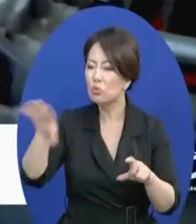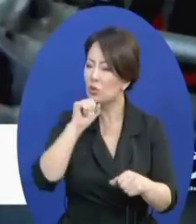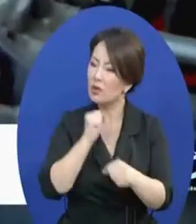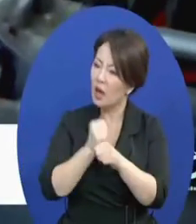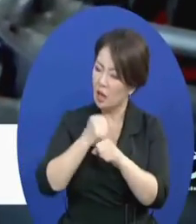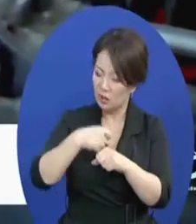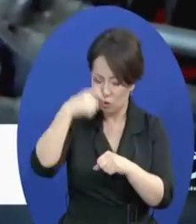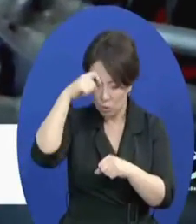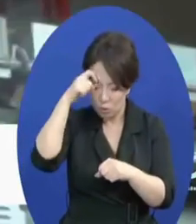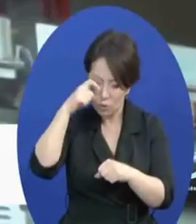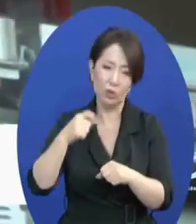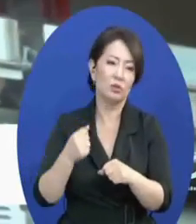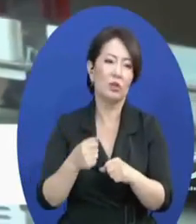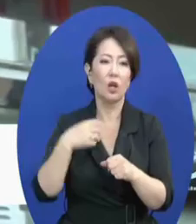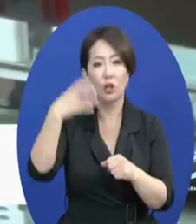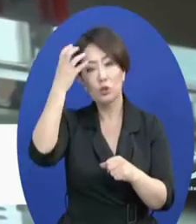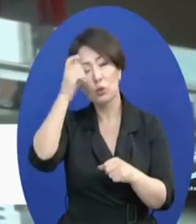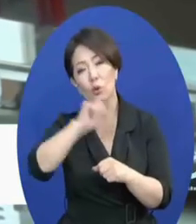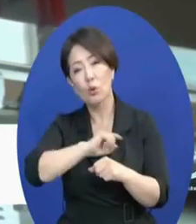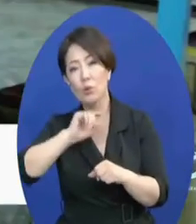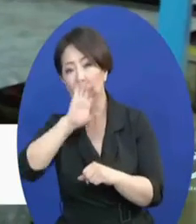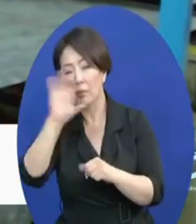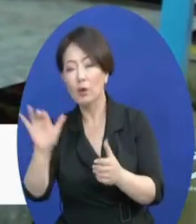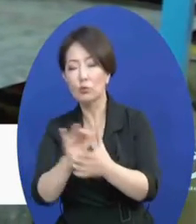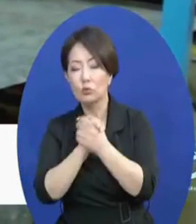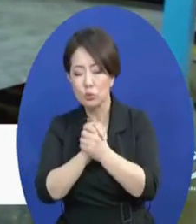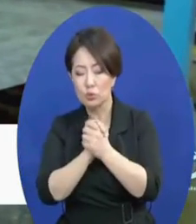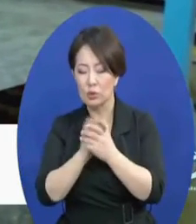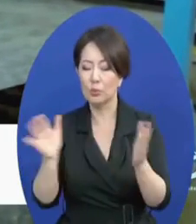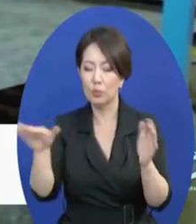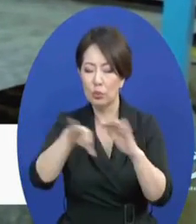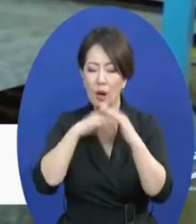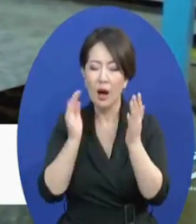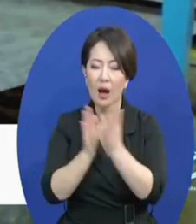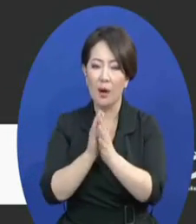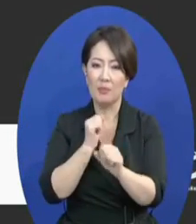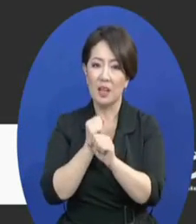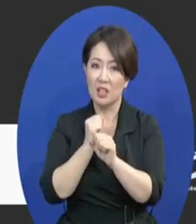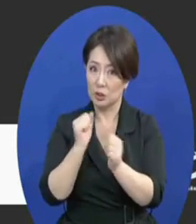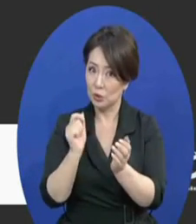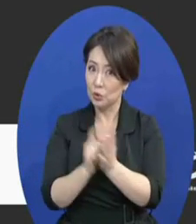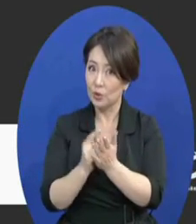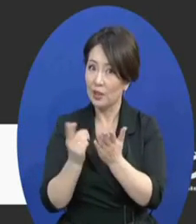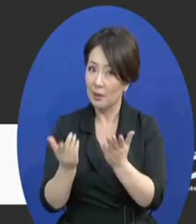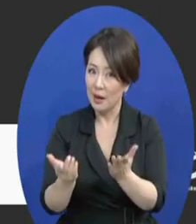хүлмөөр хэчэээл зүтгэл түрхүүй өвшлэйн түүншлээл хамтыйн ажлага нэнч хүлэй ма.